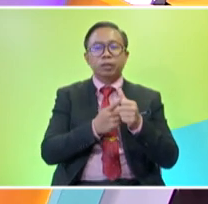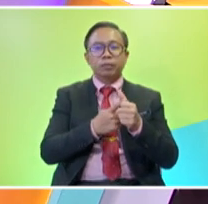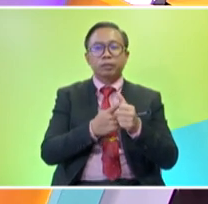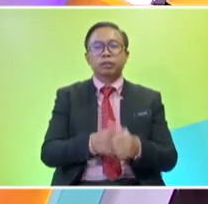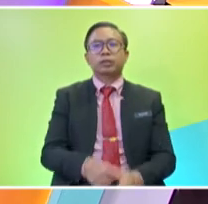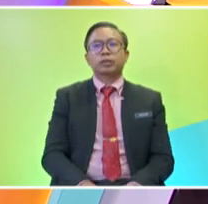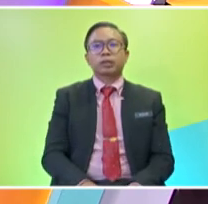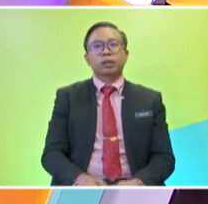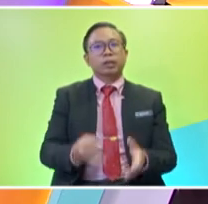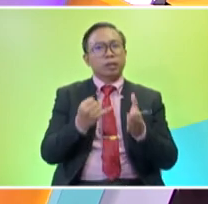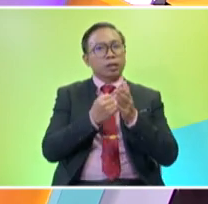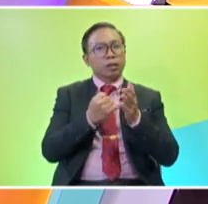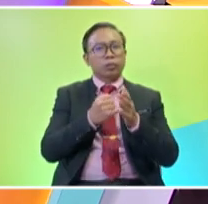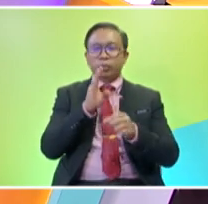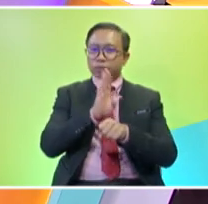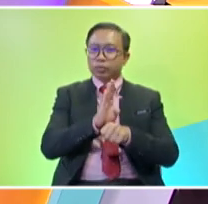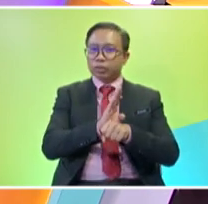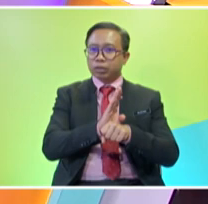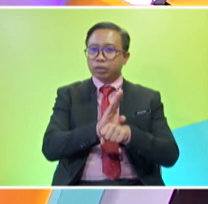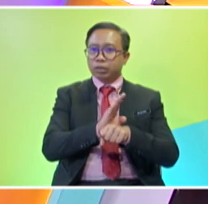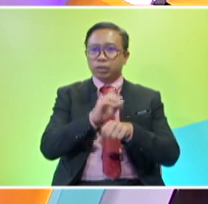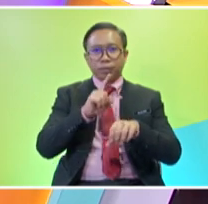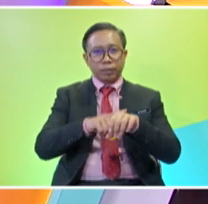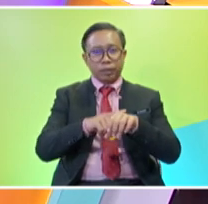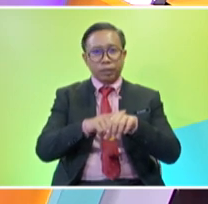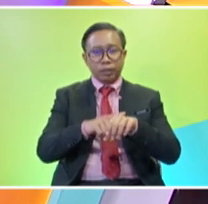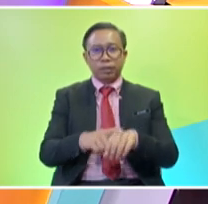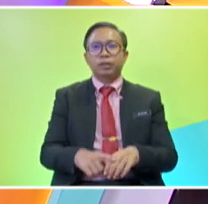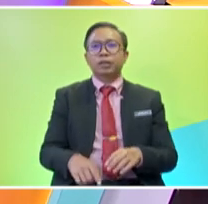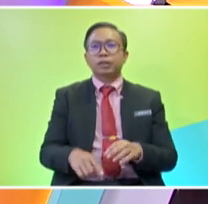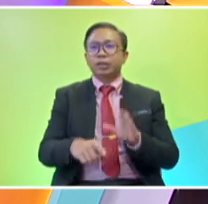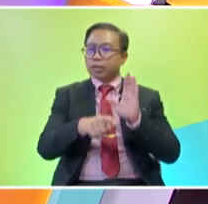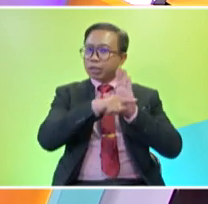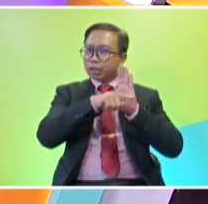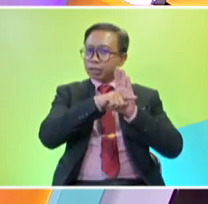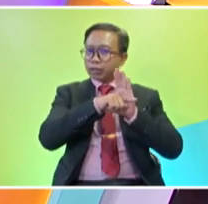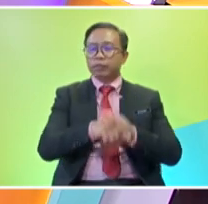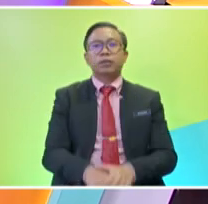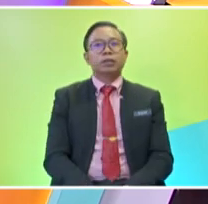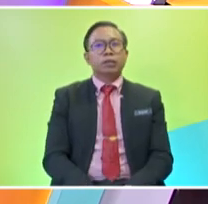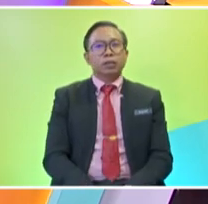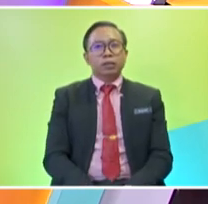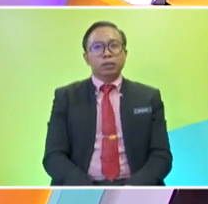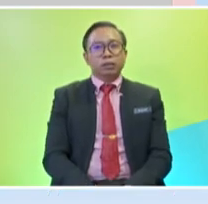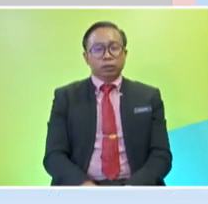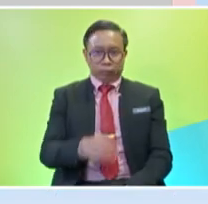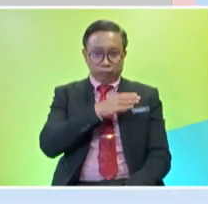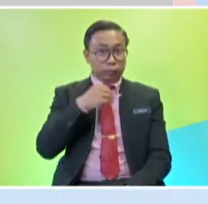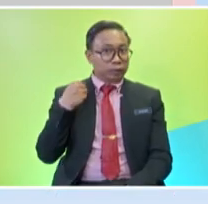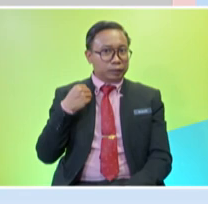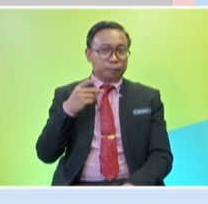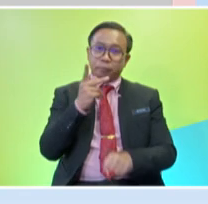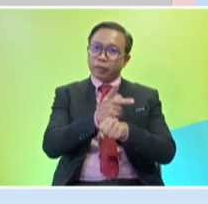tengok tadi paku besi yang kita gunakan pada Terminal negatif dan dan kepingan